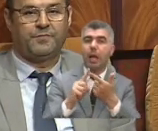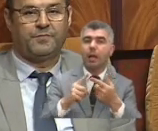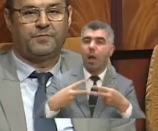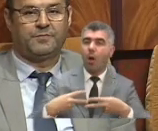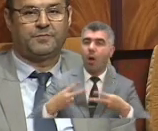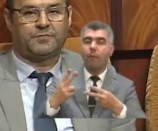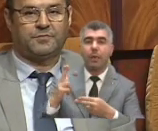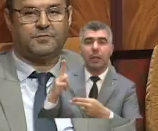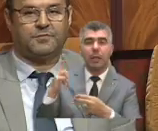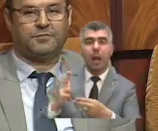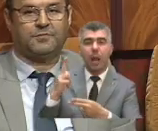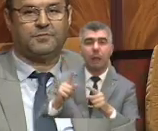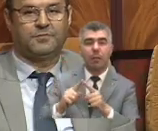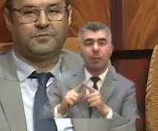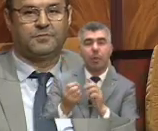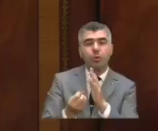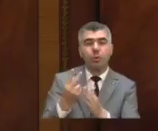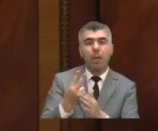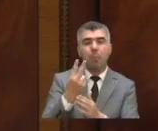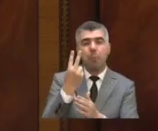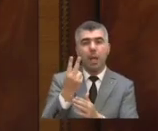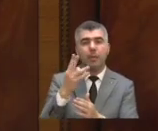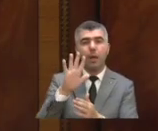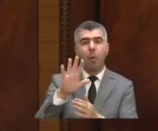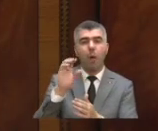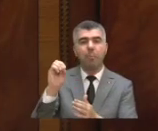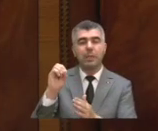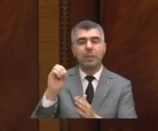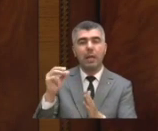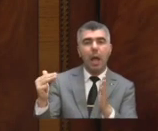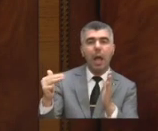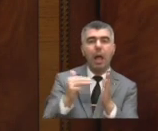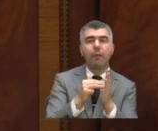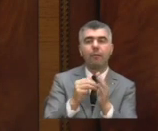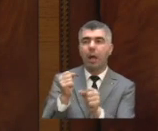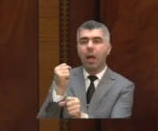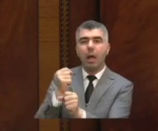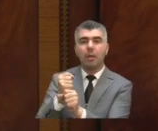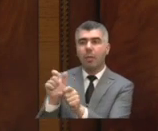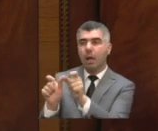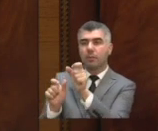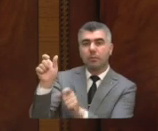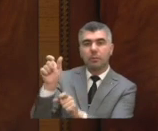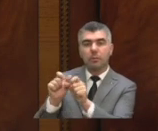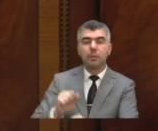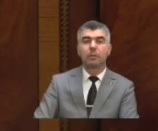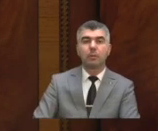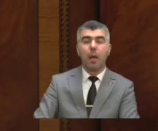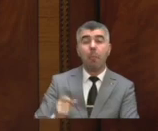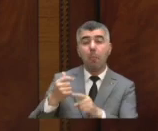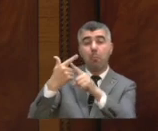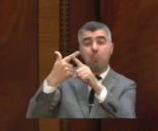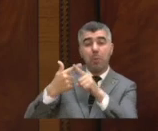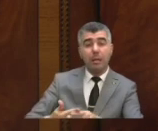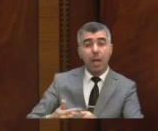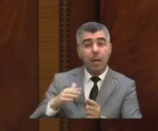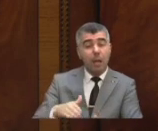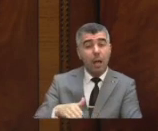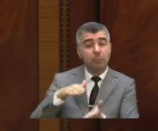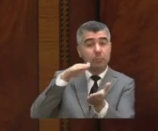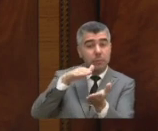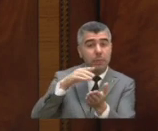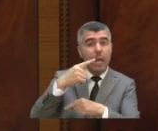اجل بلوغ هدف احداث 250 الف منصب شغل وقد رصدت الحكومه غلافا ماليا سنويا